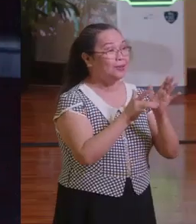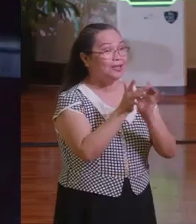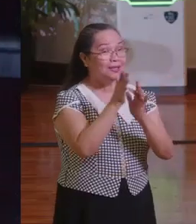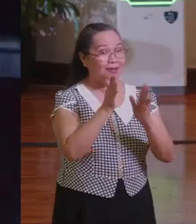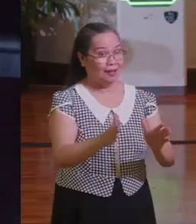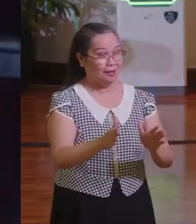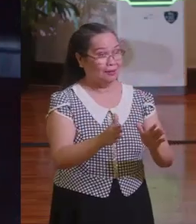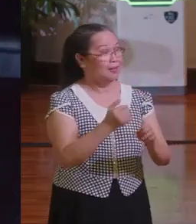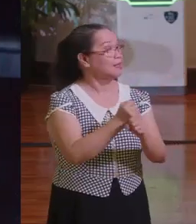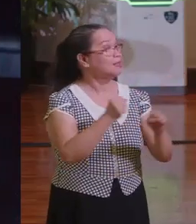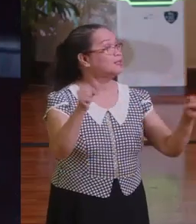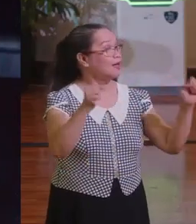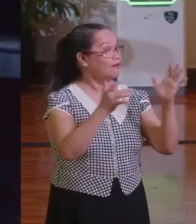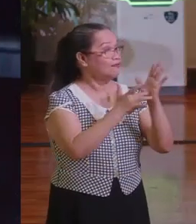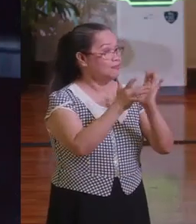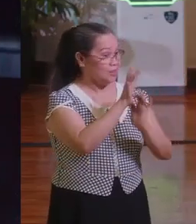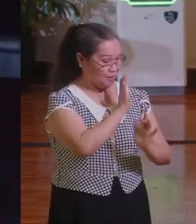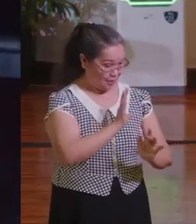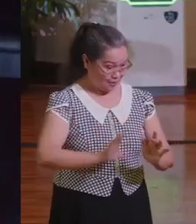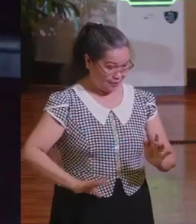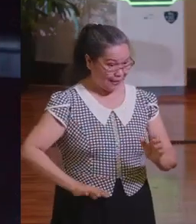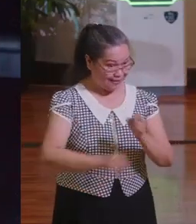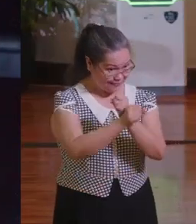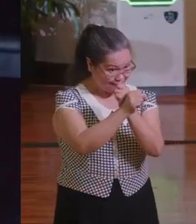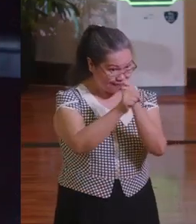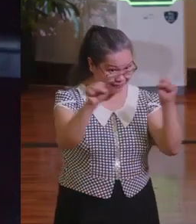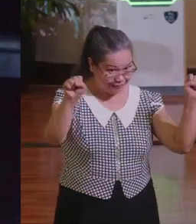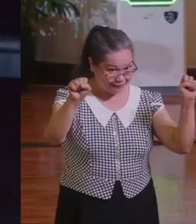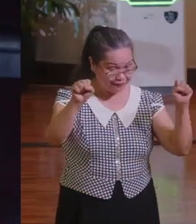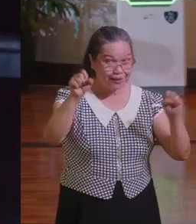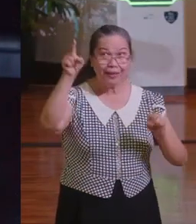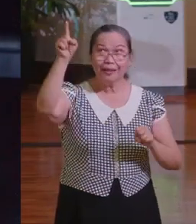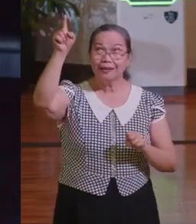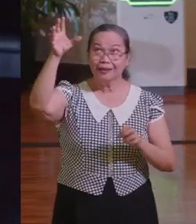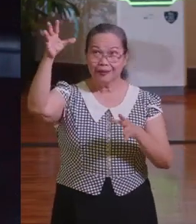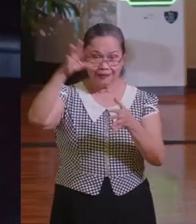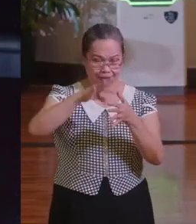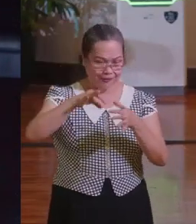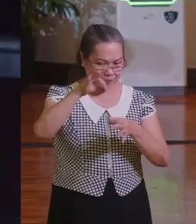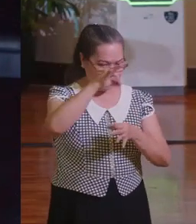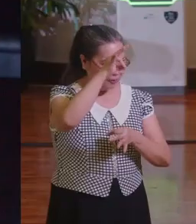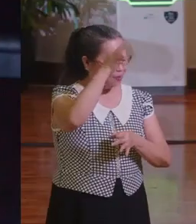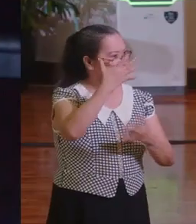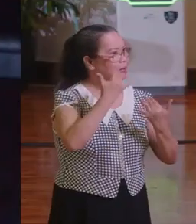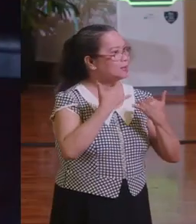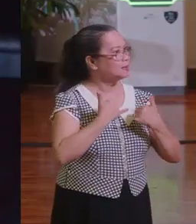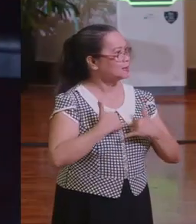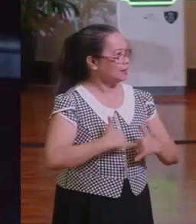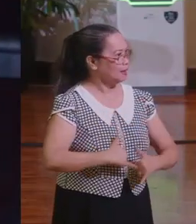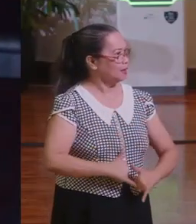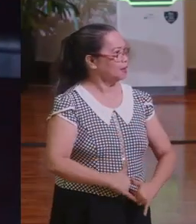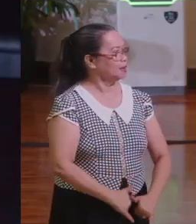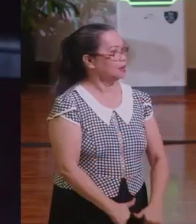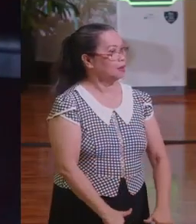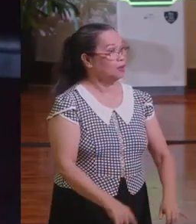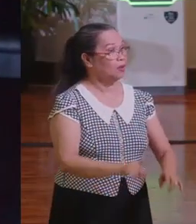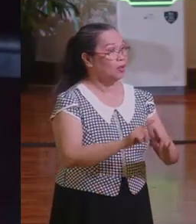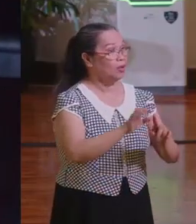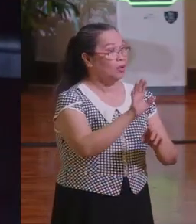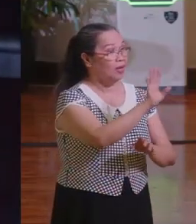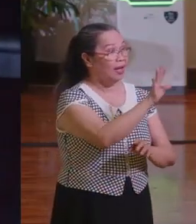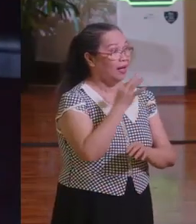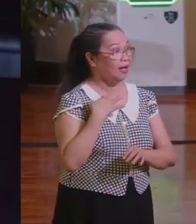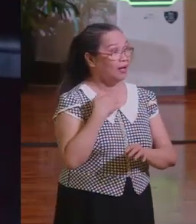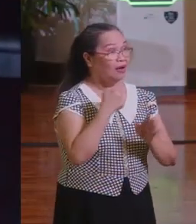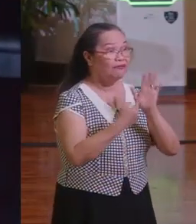na niligtas na ni Kristo Jesus, ang kanyang espiritu ay dapat nananahan na sa kanila at ito ay